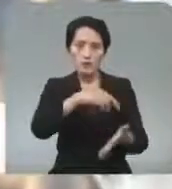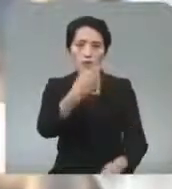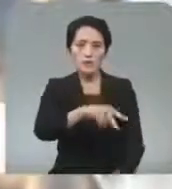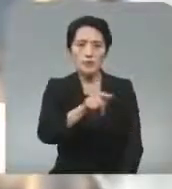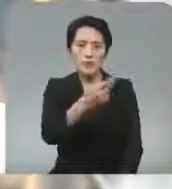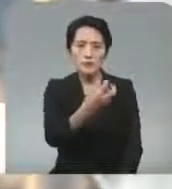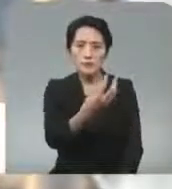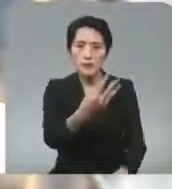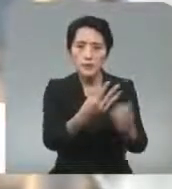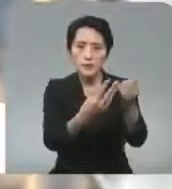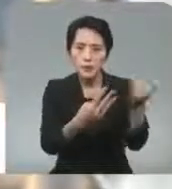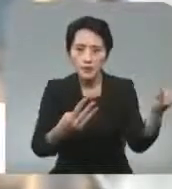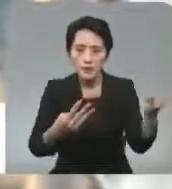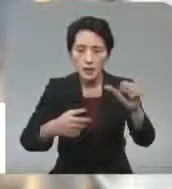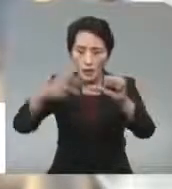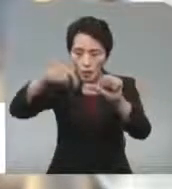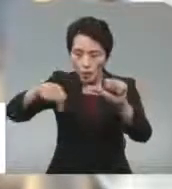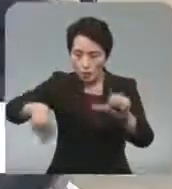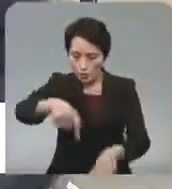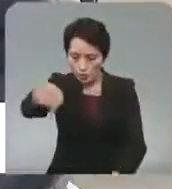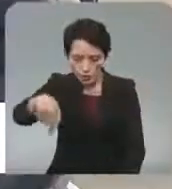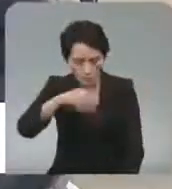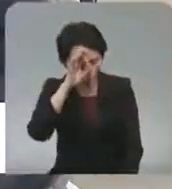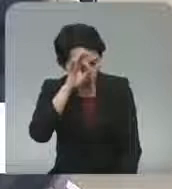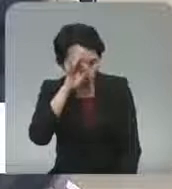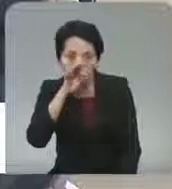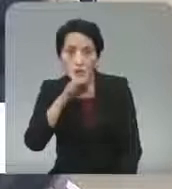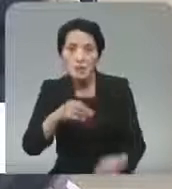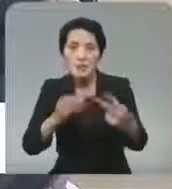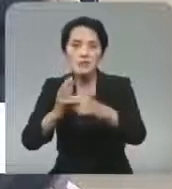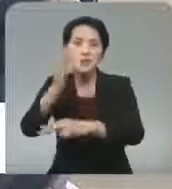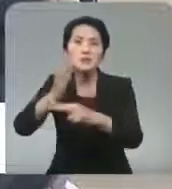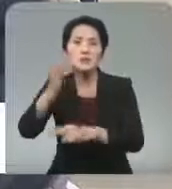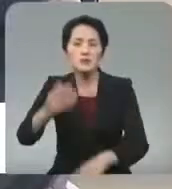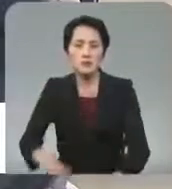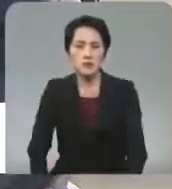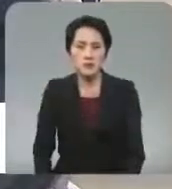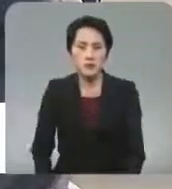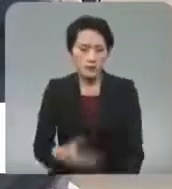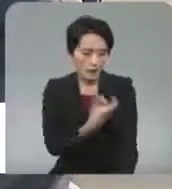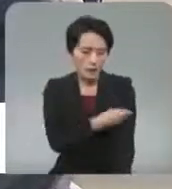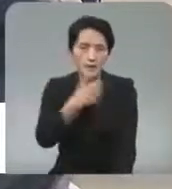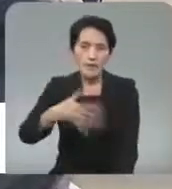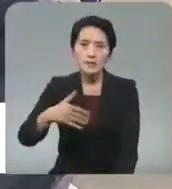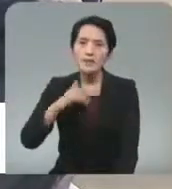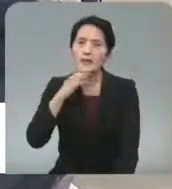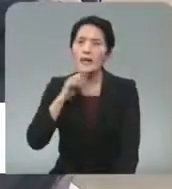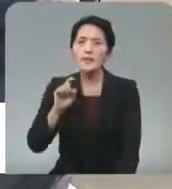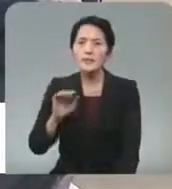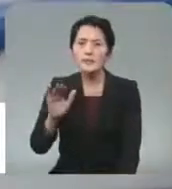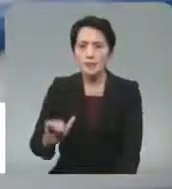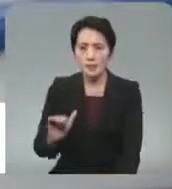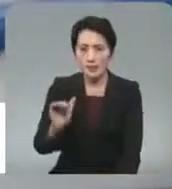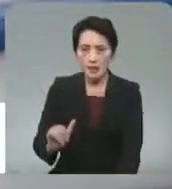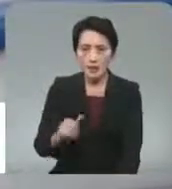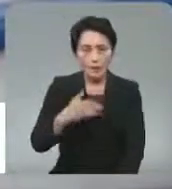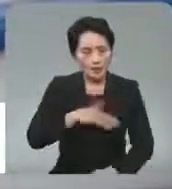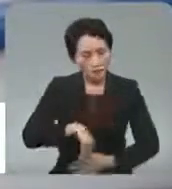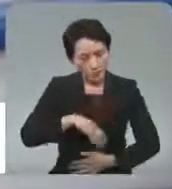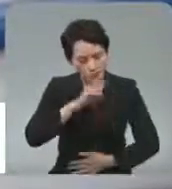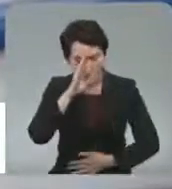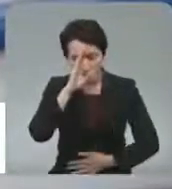ansteckt die reproduktions zeit stieg die dritte woche in folge deshalb wird befürchtet dass das